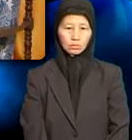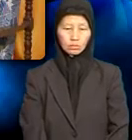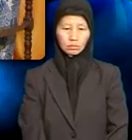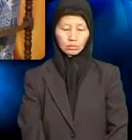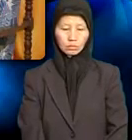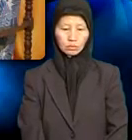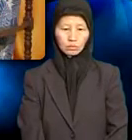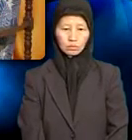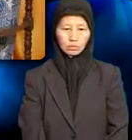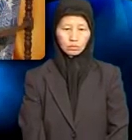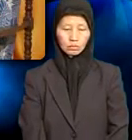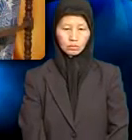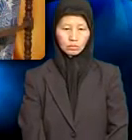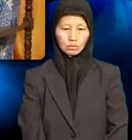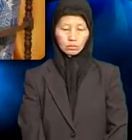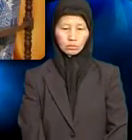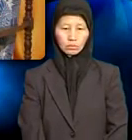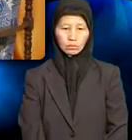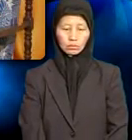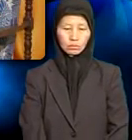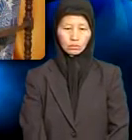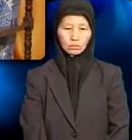Allahu akbar. Allahu akbar.